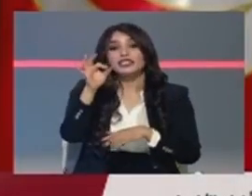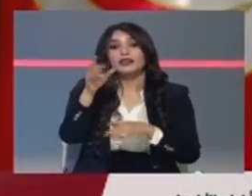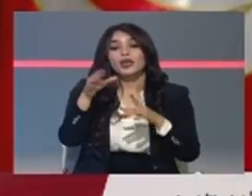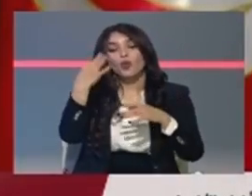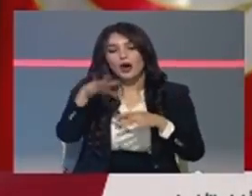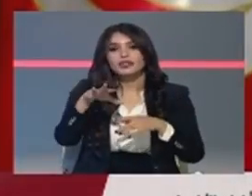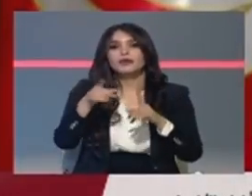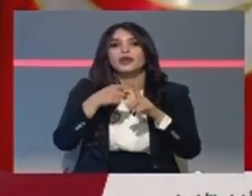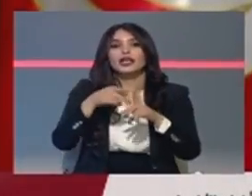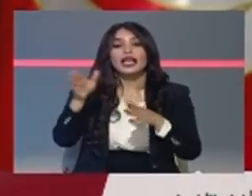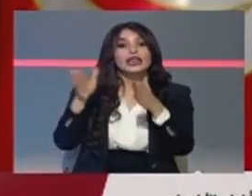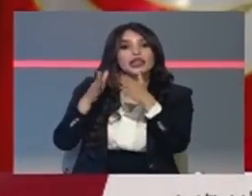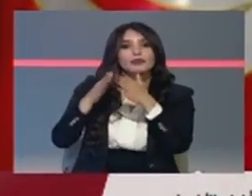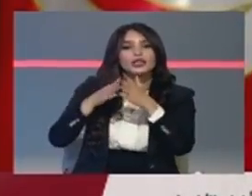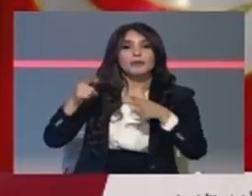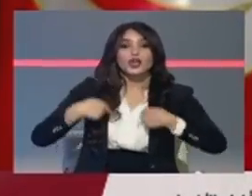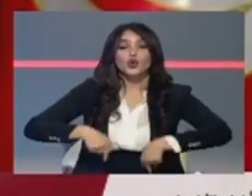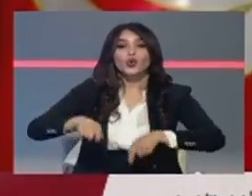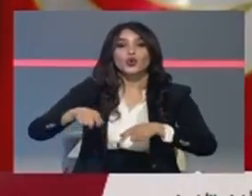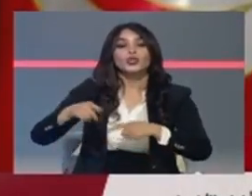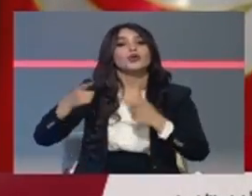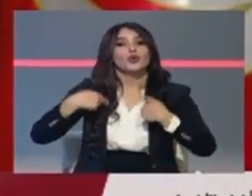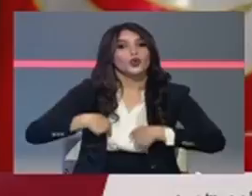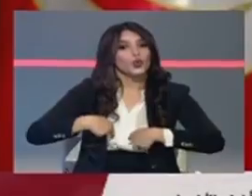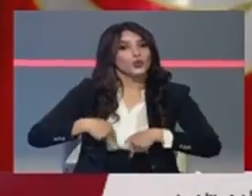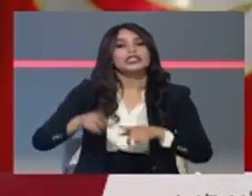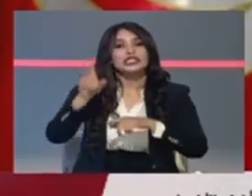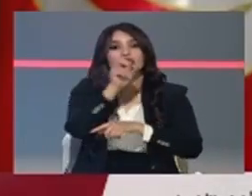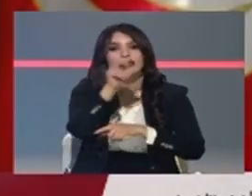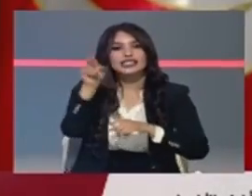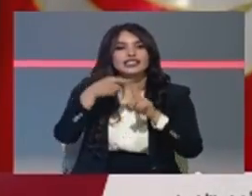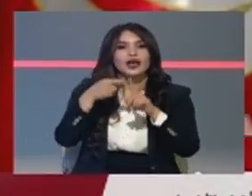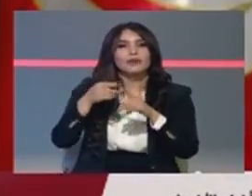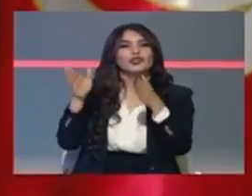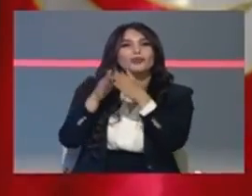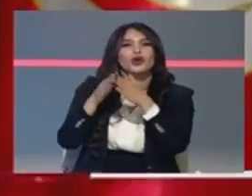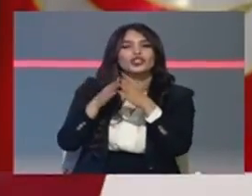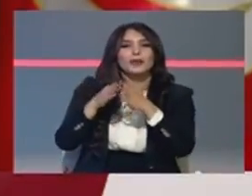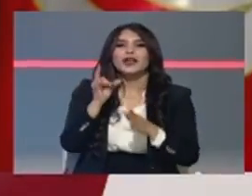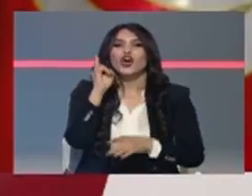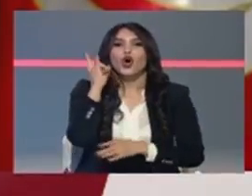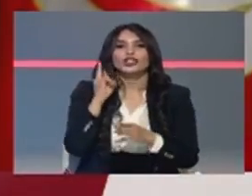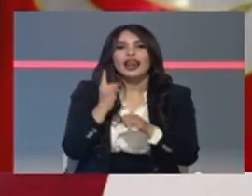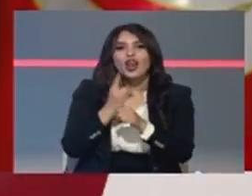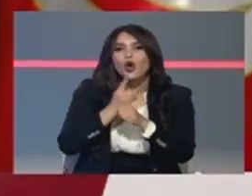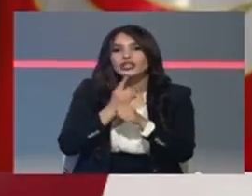باش يتصل باكثر اصحاب نزل، واللي نحب نشكرهم بالمناسبه لانه قطاع منكوب وقاعدين يحطوا وهذا